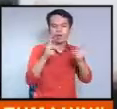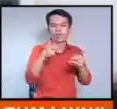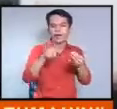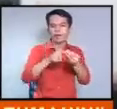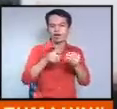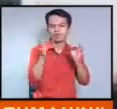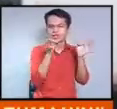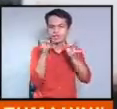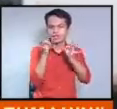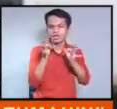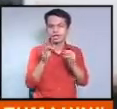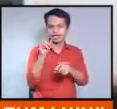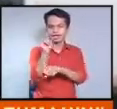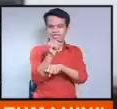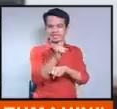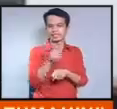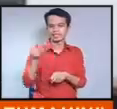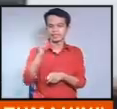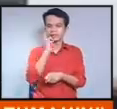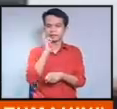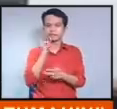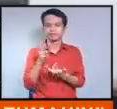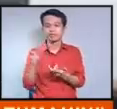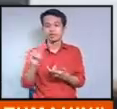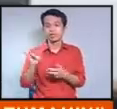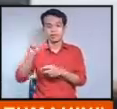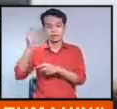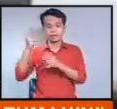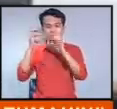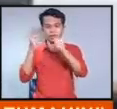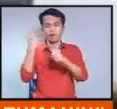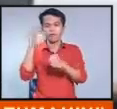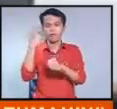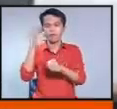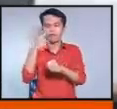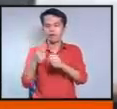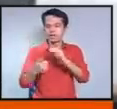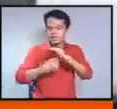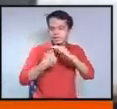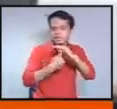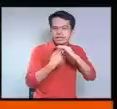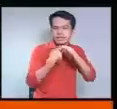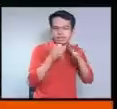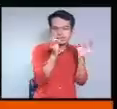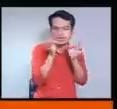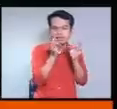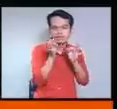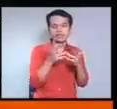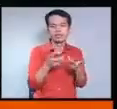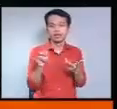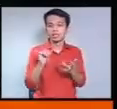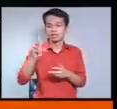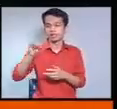campaign ng gobyerno. Tingin ni Anyo makatutulong ang Vice Presidente sa rehabilitasyon ng mga nalululong sa droga. Handa rin daw